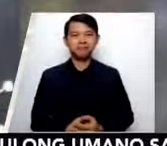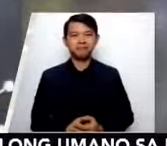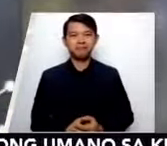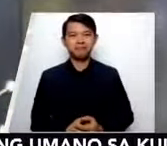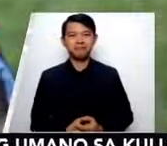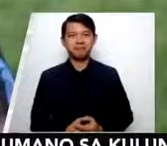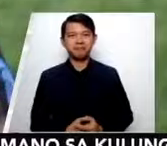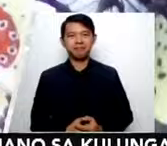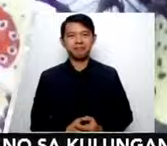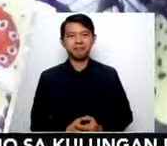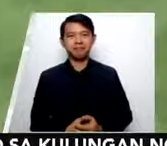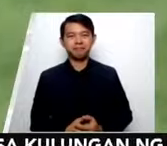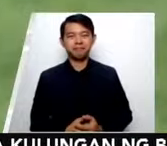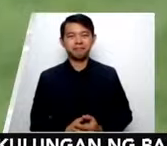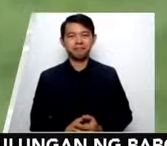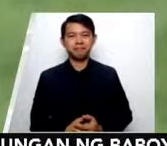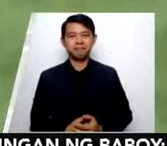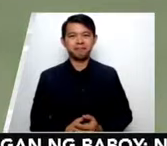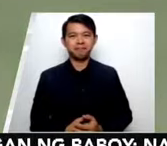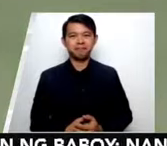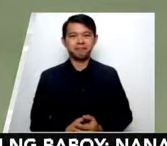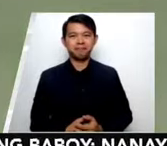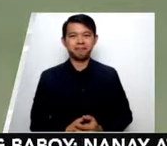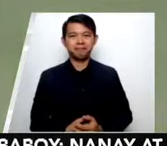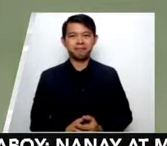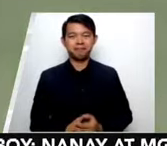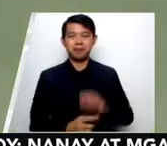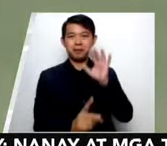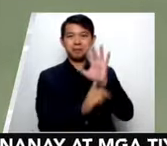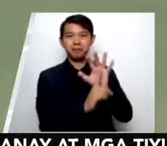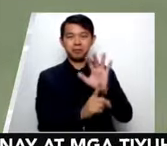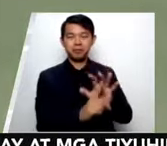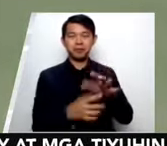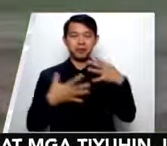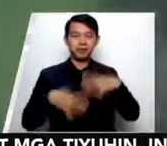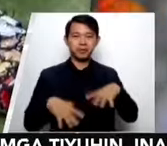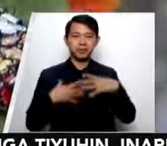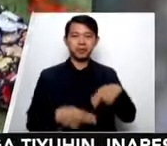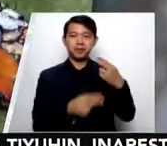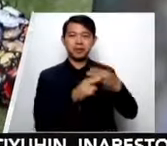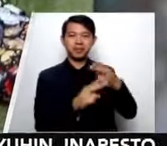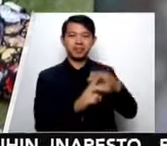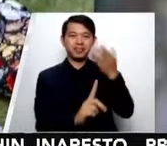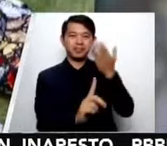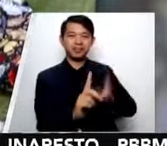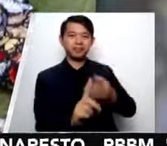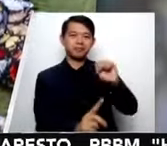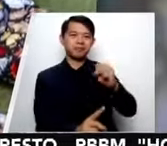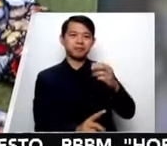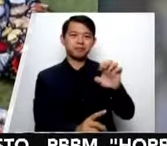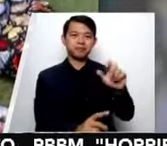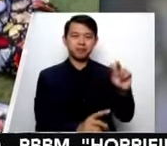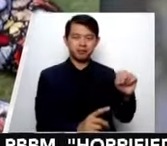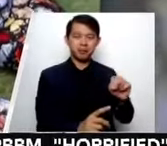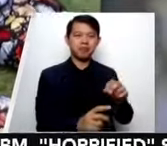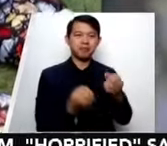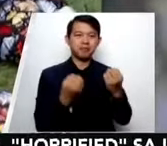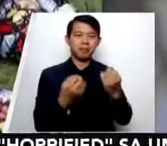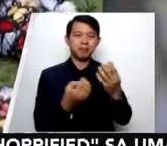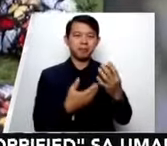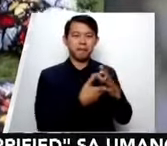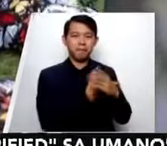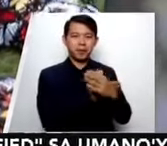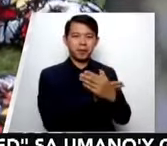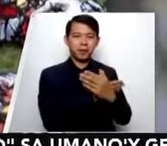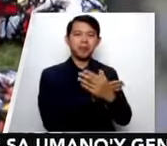to Pak na pak ang suit nian na puro pakpak ng paru-paru suit